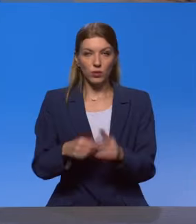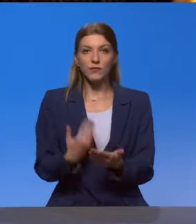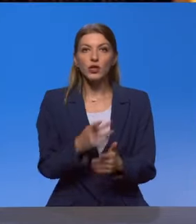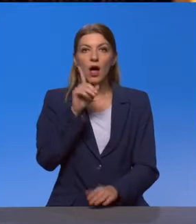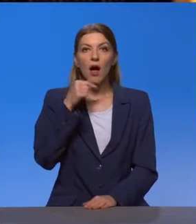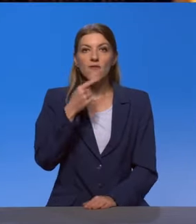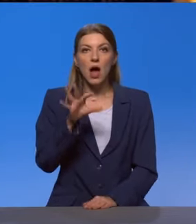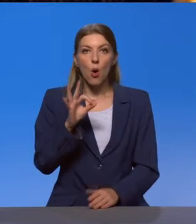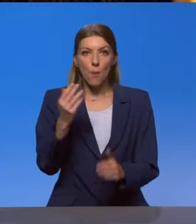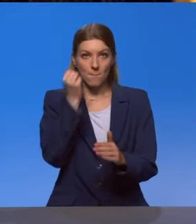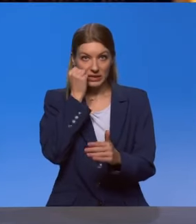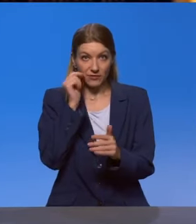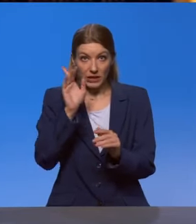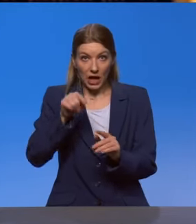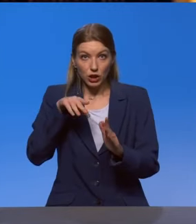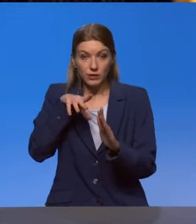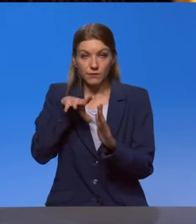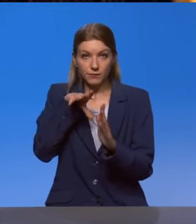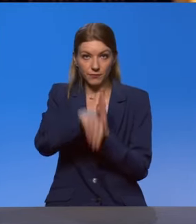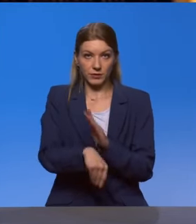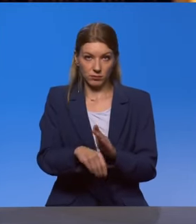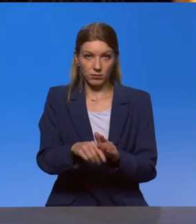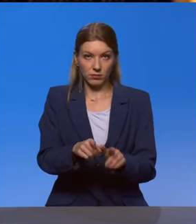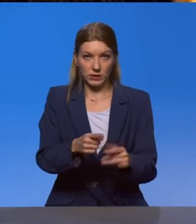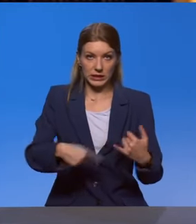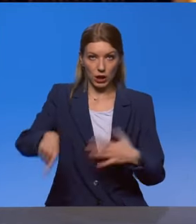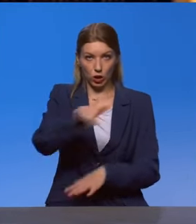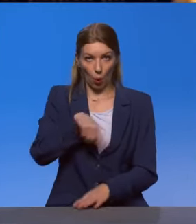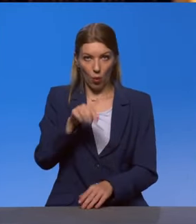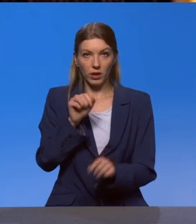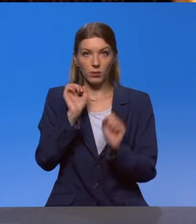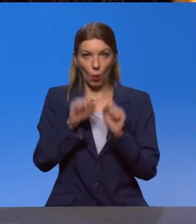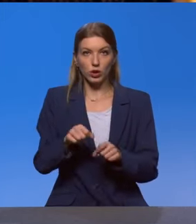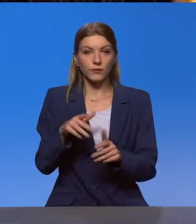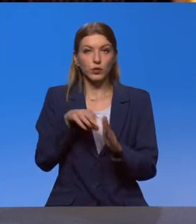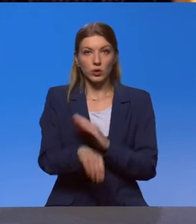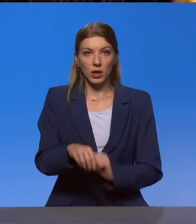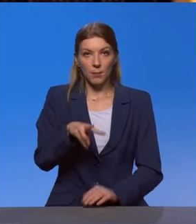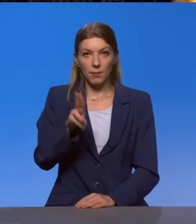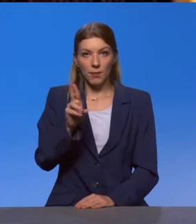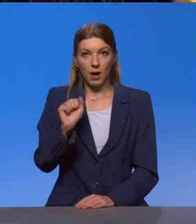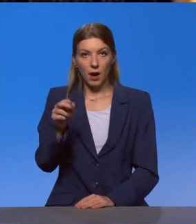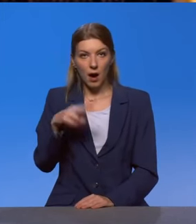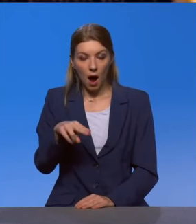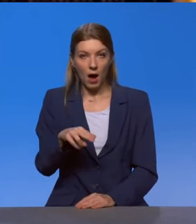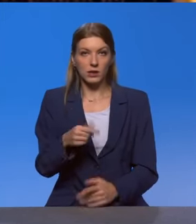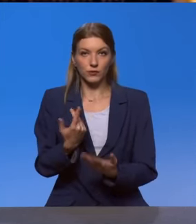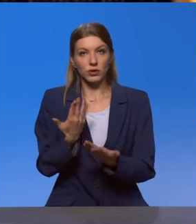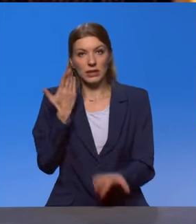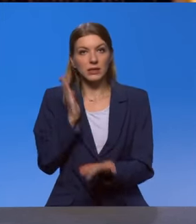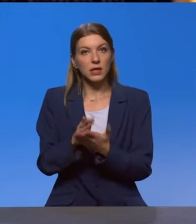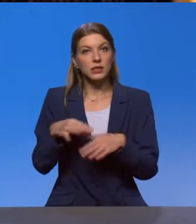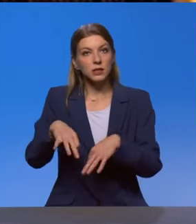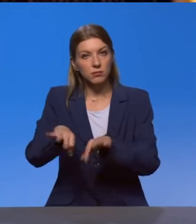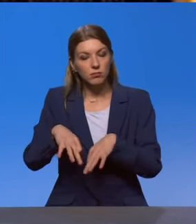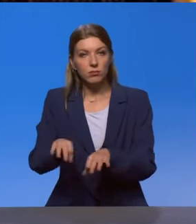нас могут и должны появляться ИЖС-дома далеко от метро, ориентированные на автомобили. Есть территории, которые могут